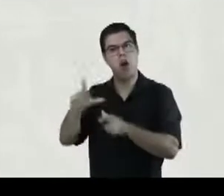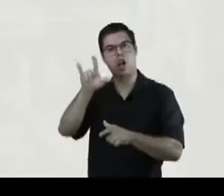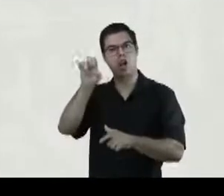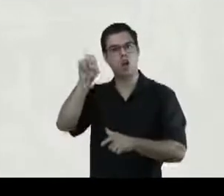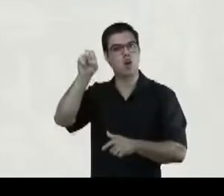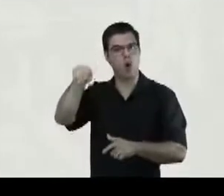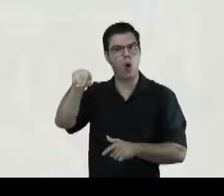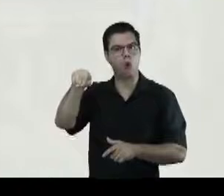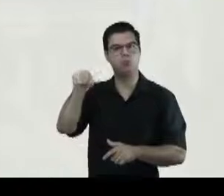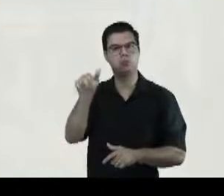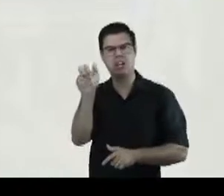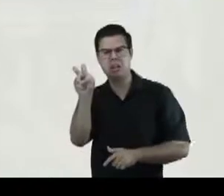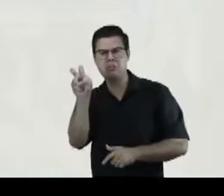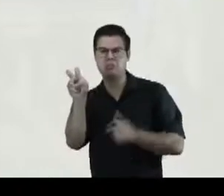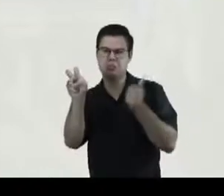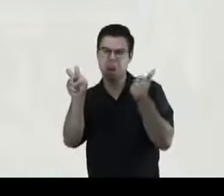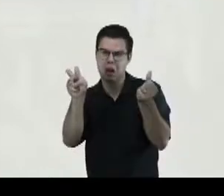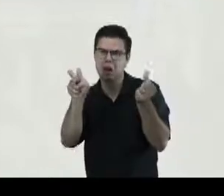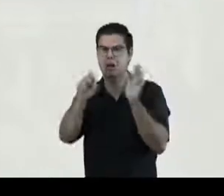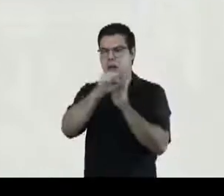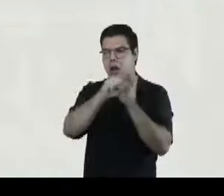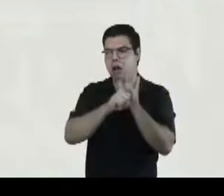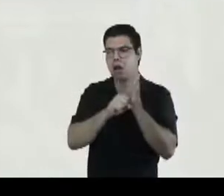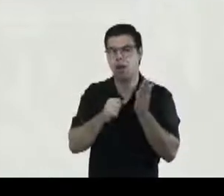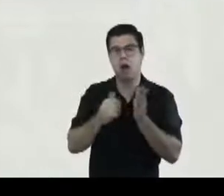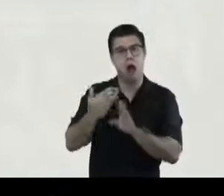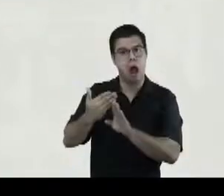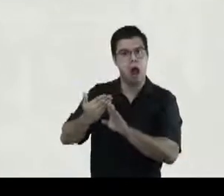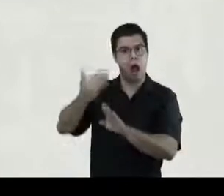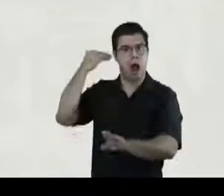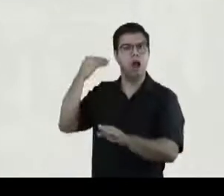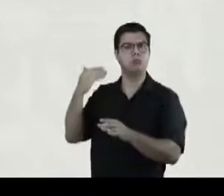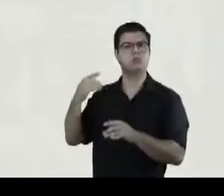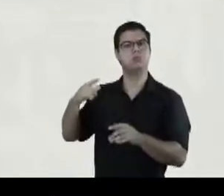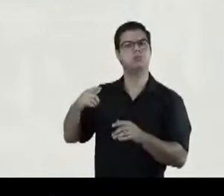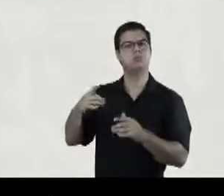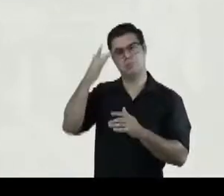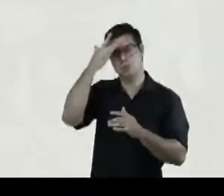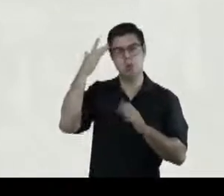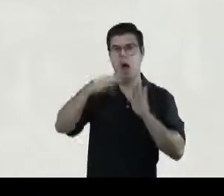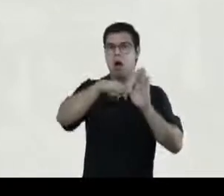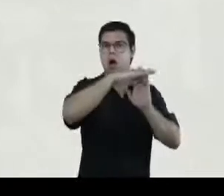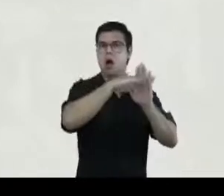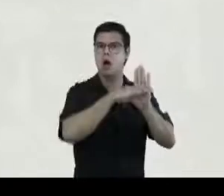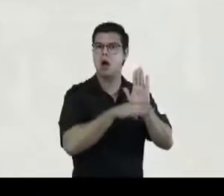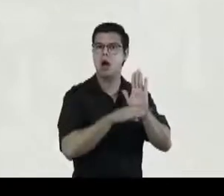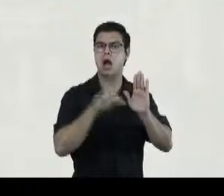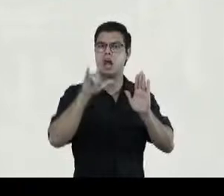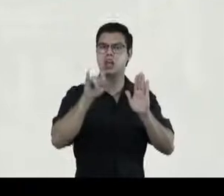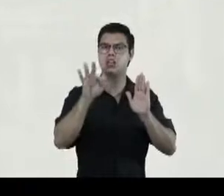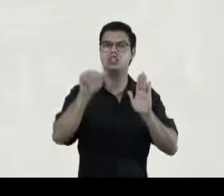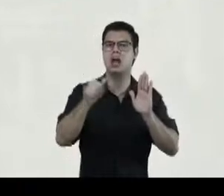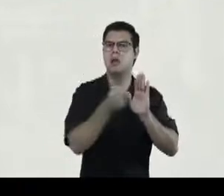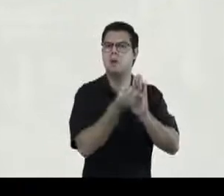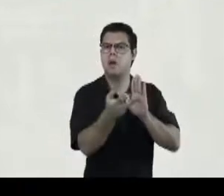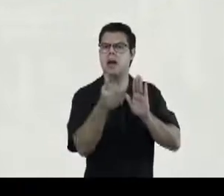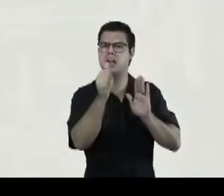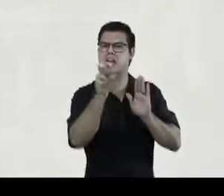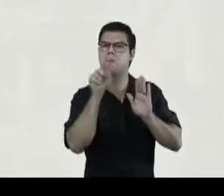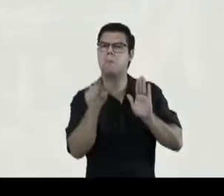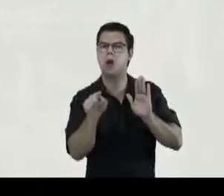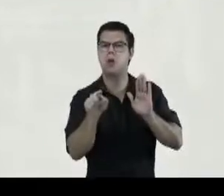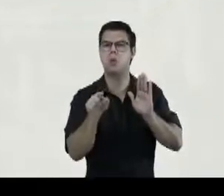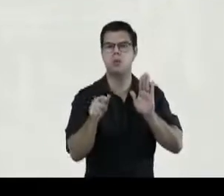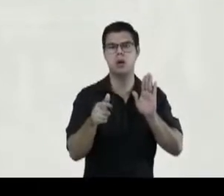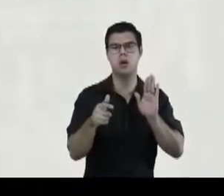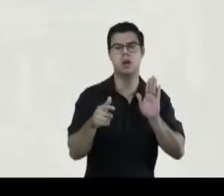que le nombre de livres publiés à Lyon au XVe siècle, au XVIe siècle, c'est 15 000. Lorsque le directeur de la réserve de la BNF